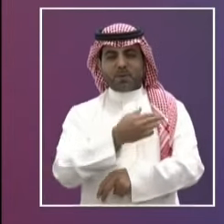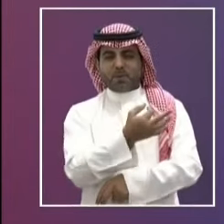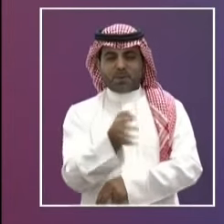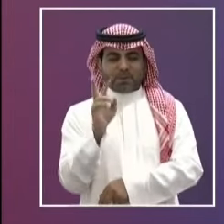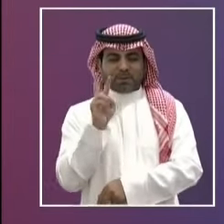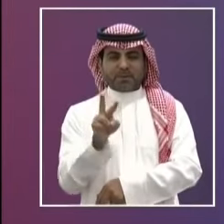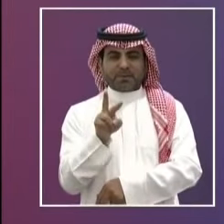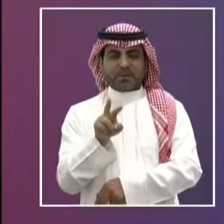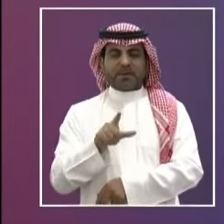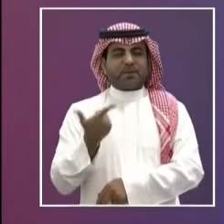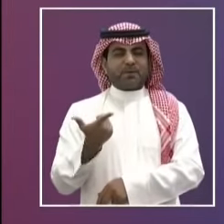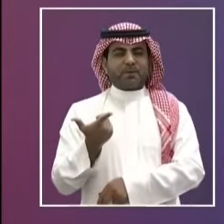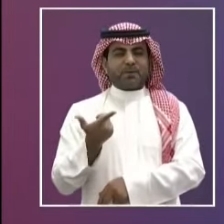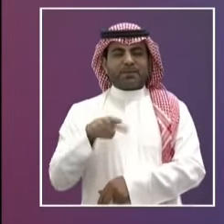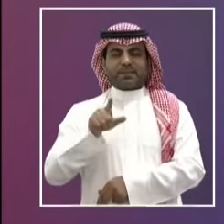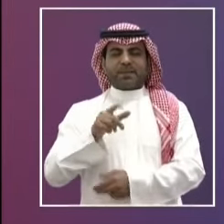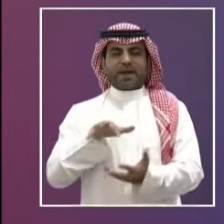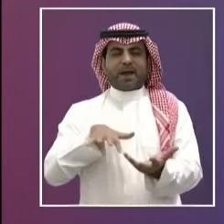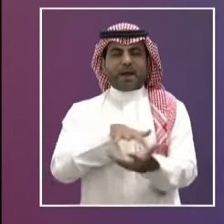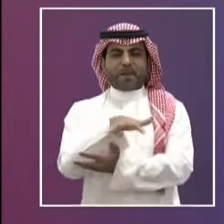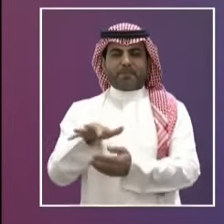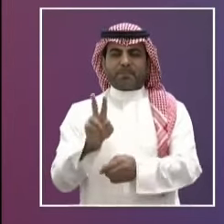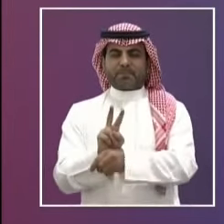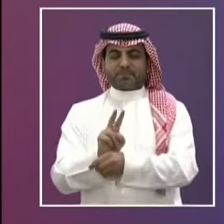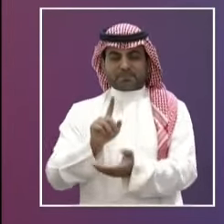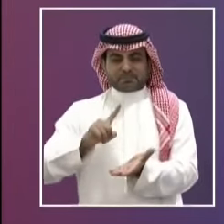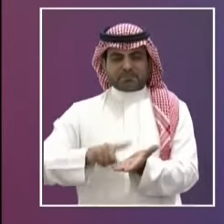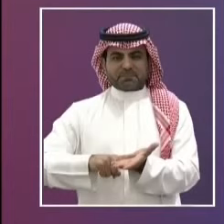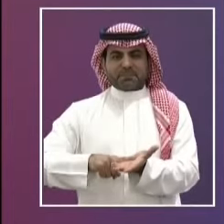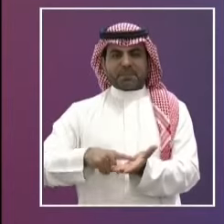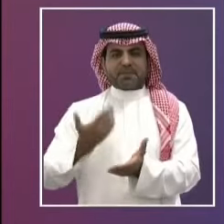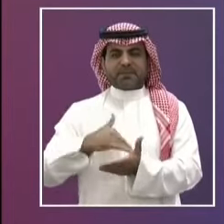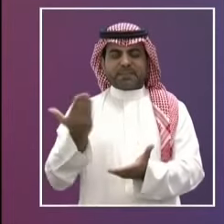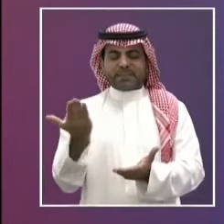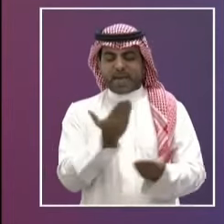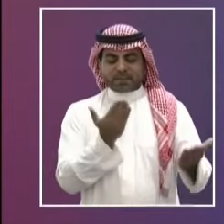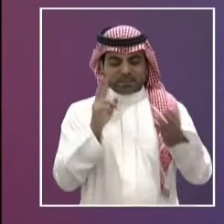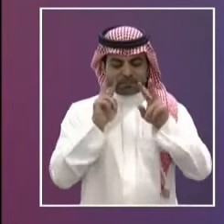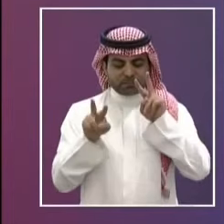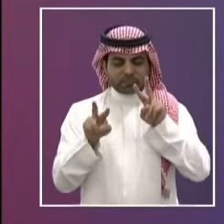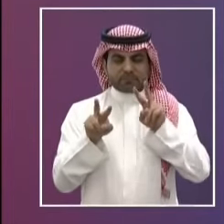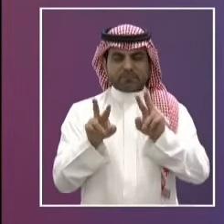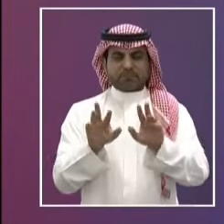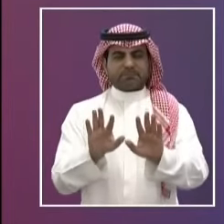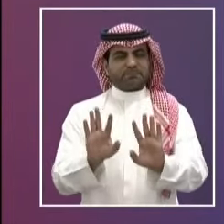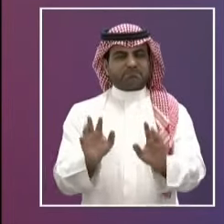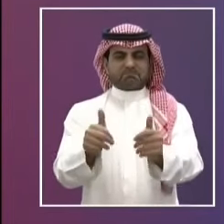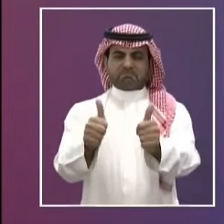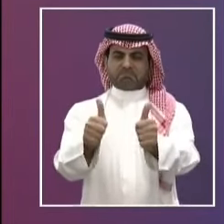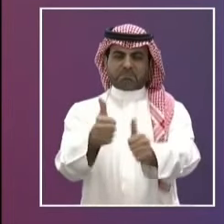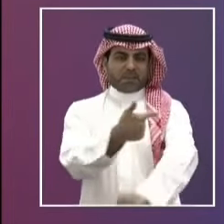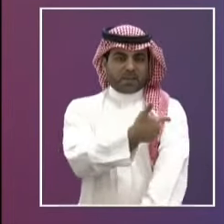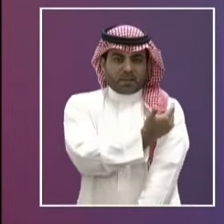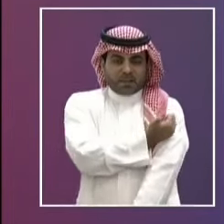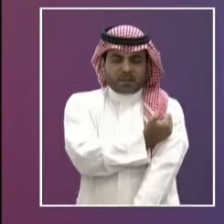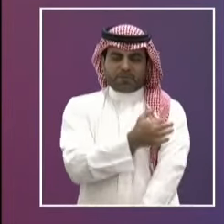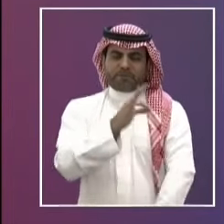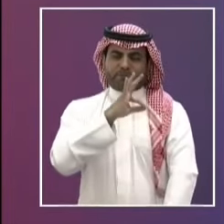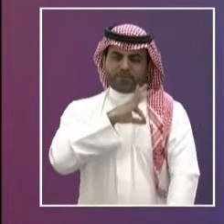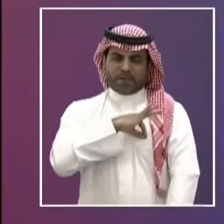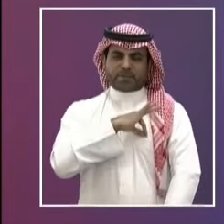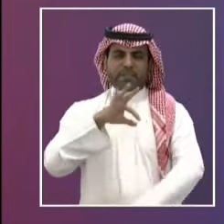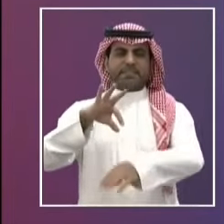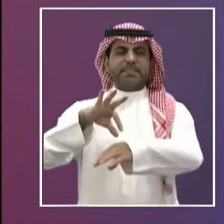الأمور إشاعات غير صحيحة وغير علمية، بل أثبت العلم وأثبتت الدراسات بأنها آمنة لحد كبير وفعالة وتنفع